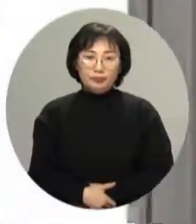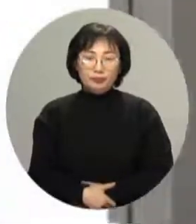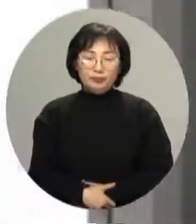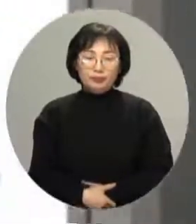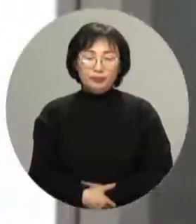전재용 있니다